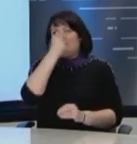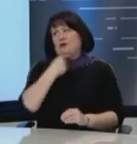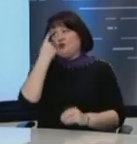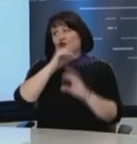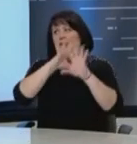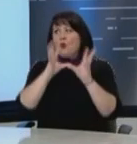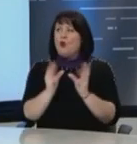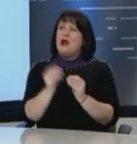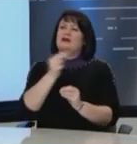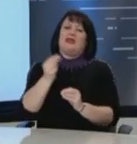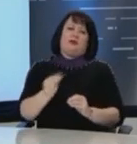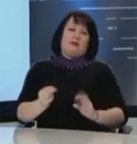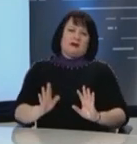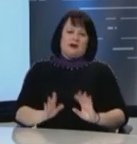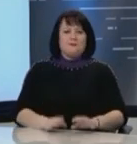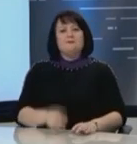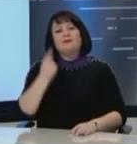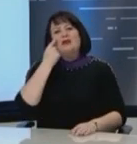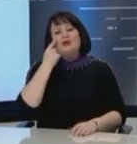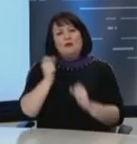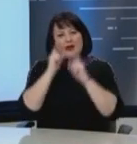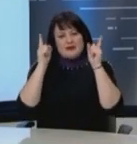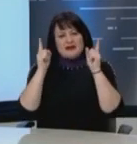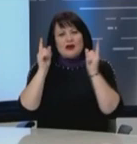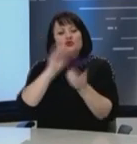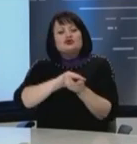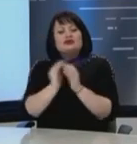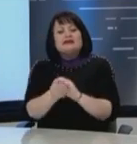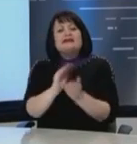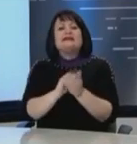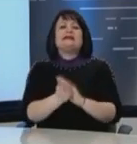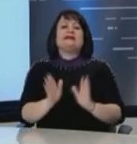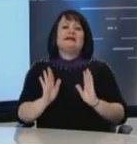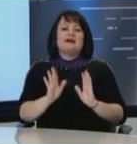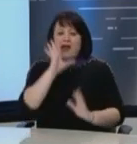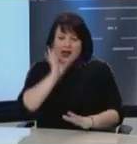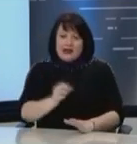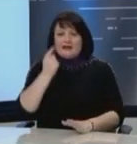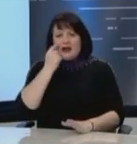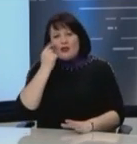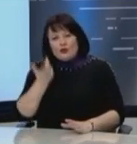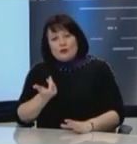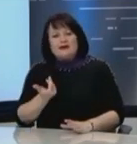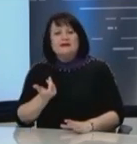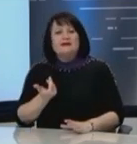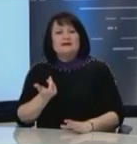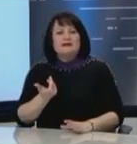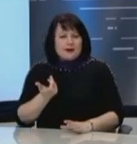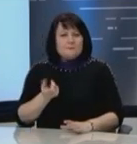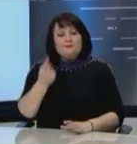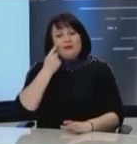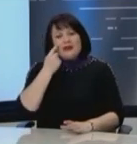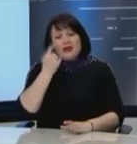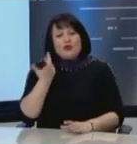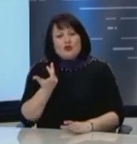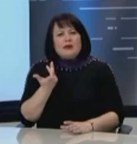όλα. Για να αποκαλυφθεί επιτέλους η σκευωρία, για να βγει στο φως η αλήθεια, για να μην μείνουν